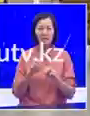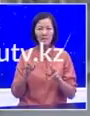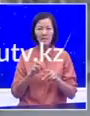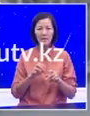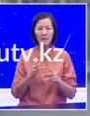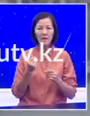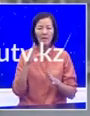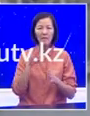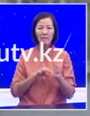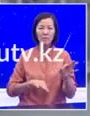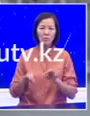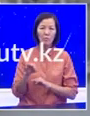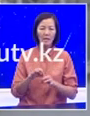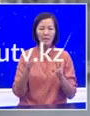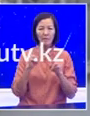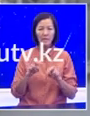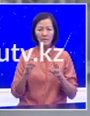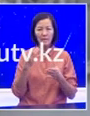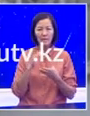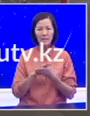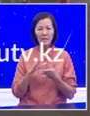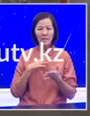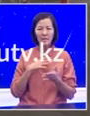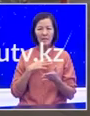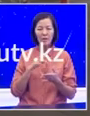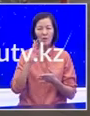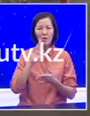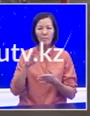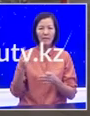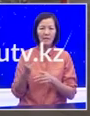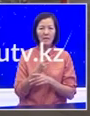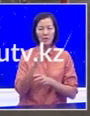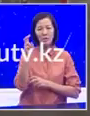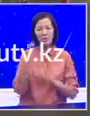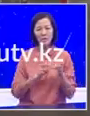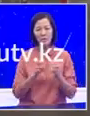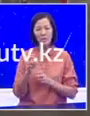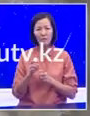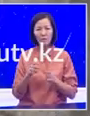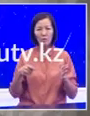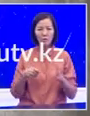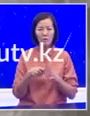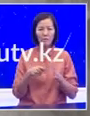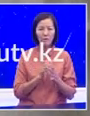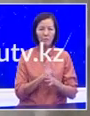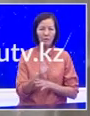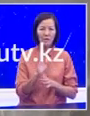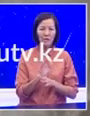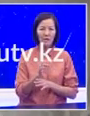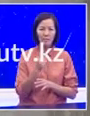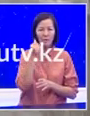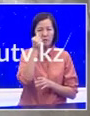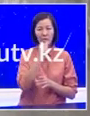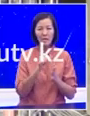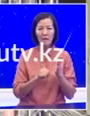саралады. SSF It Mills үкімет басшысы старт берген екінші зауыт. Құрама жем шығарады. Жылдық қуаты 60 мың